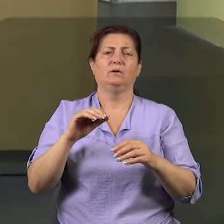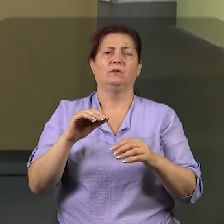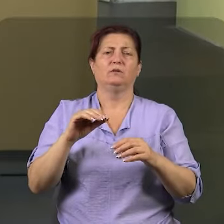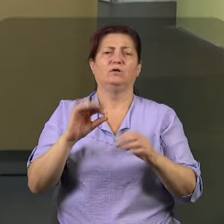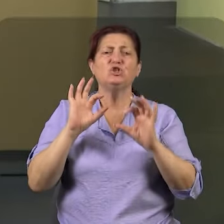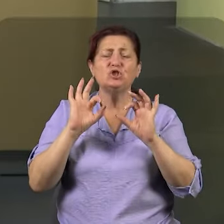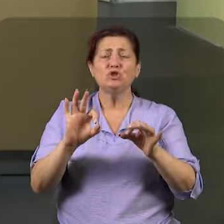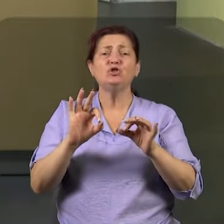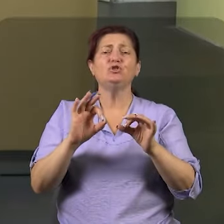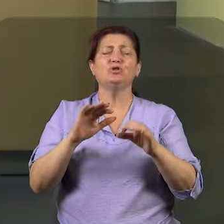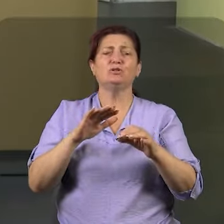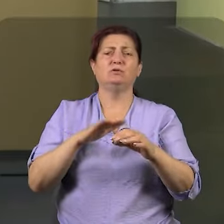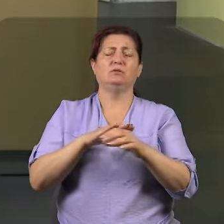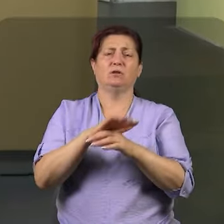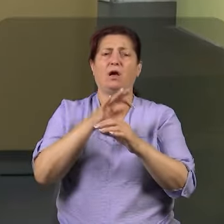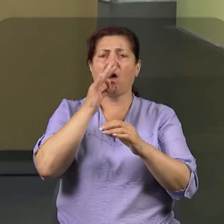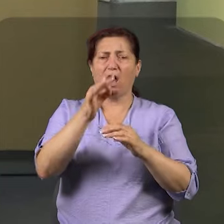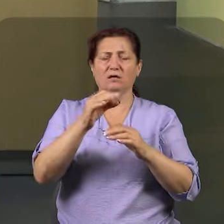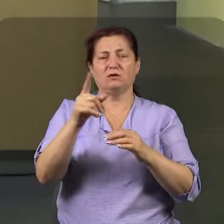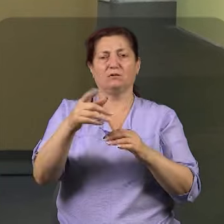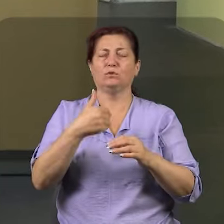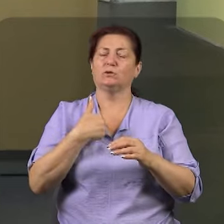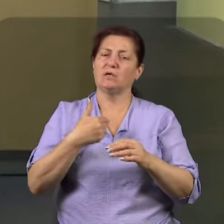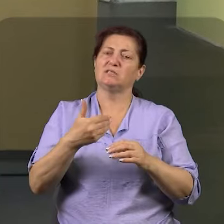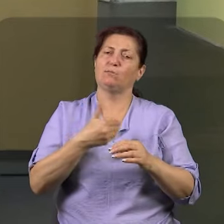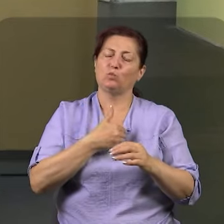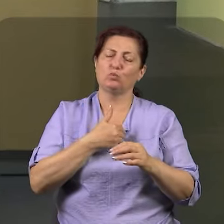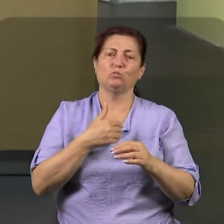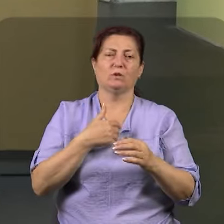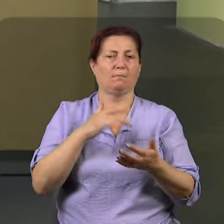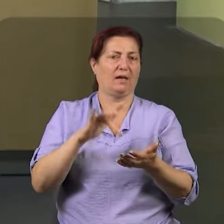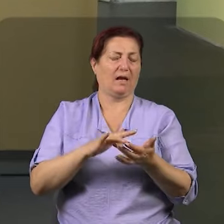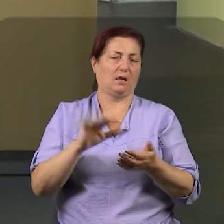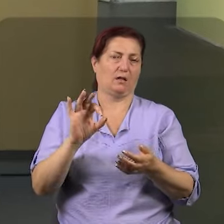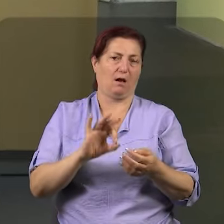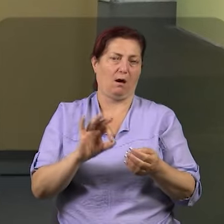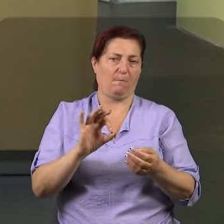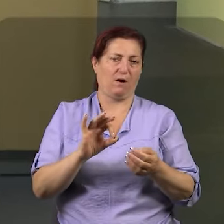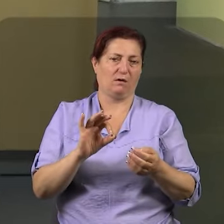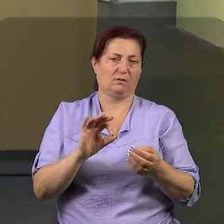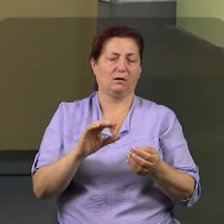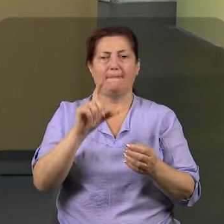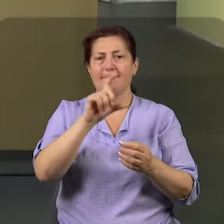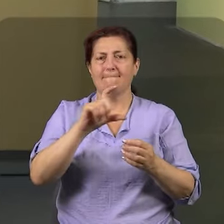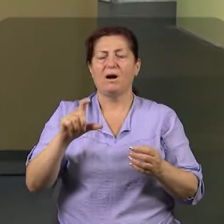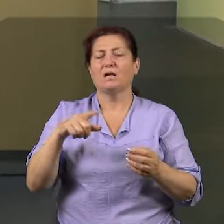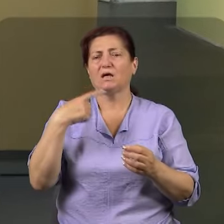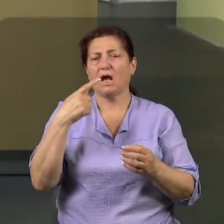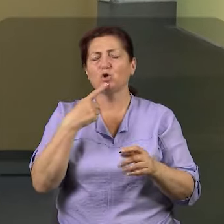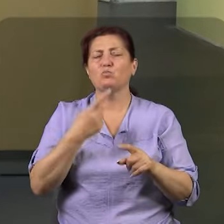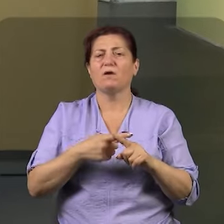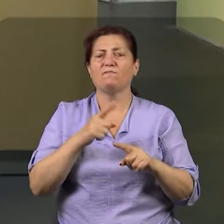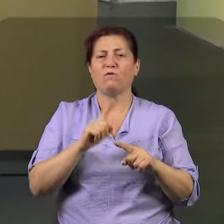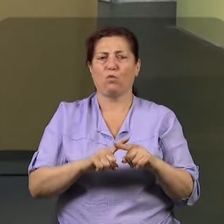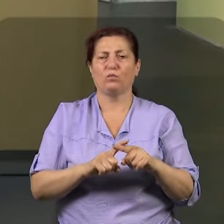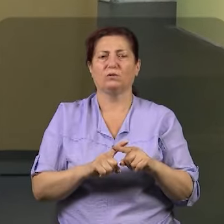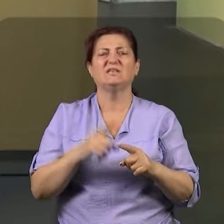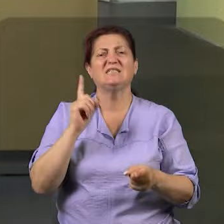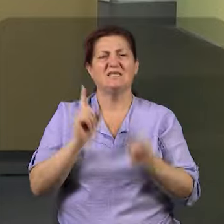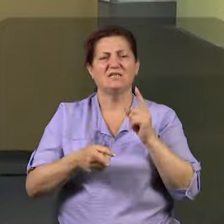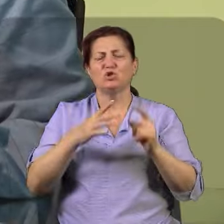ընդհանուր, հա, մոտեցման խնդիրը, որ ես սա եմ ուզում իմ երկրի համար։ Որտեվ տեսեք, հիմա դուք ասում եք, որ